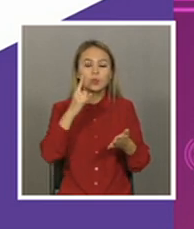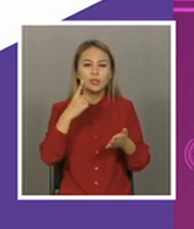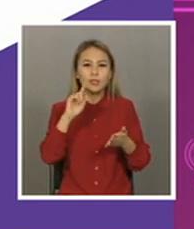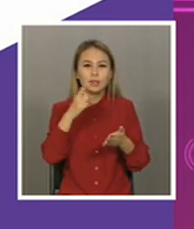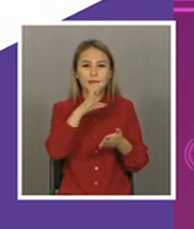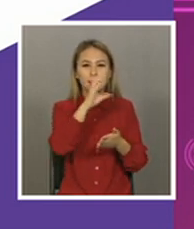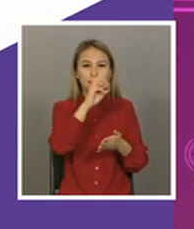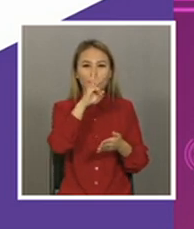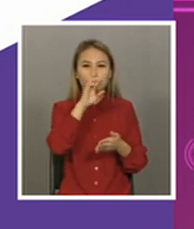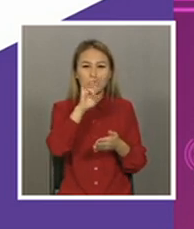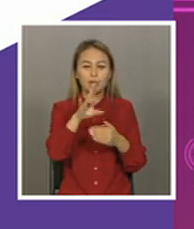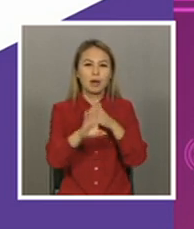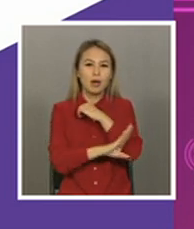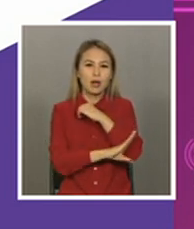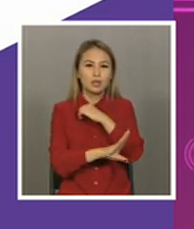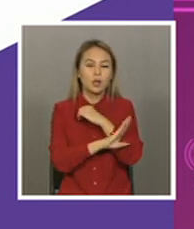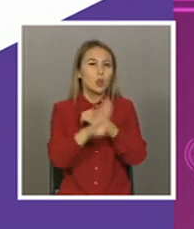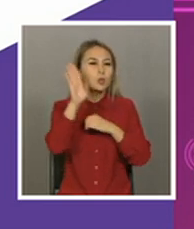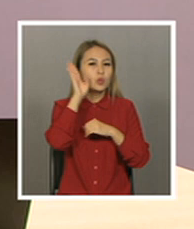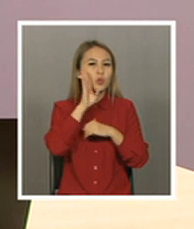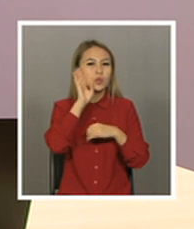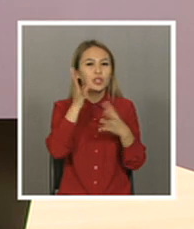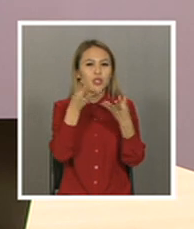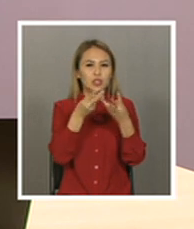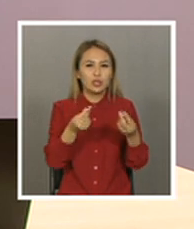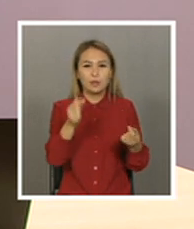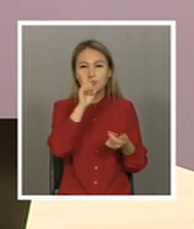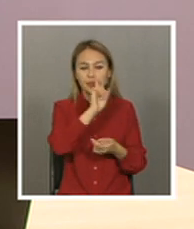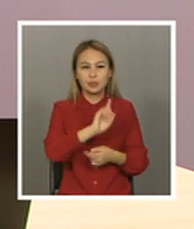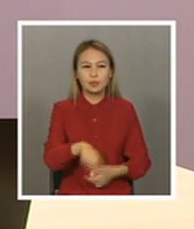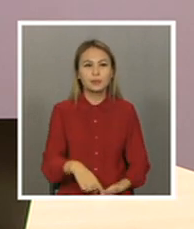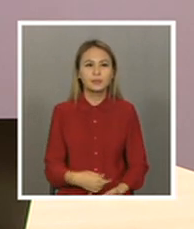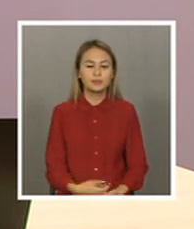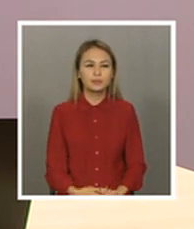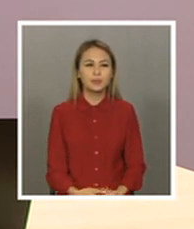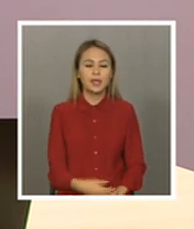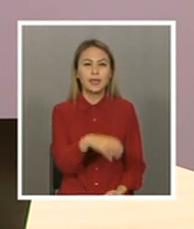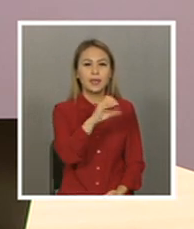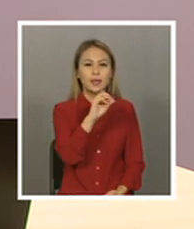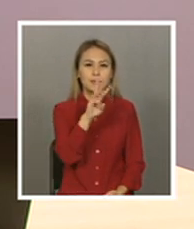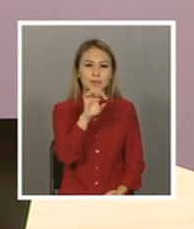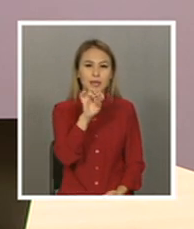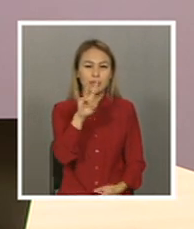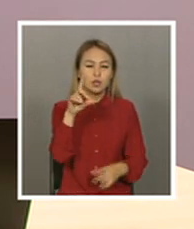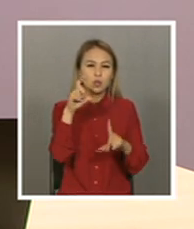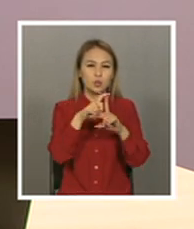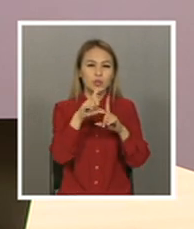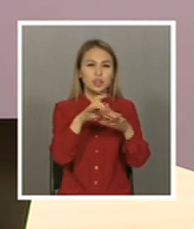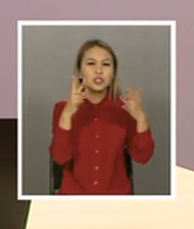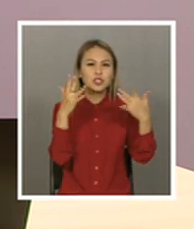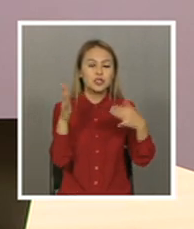емен ағашы суда шірмейді екен. Балалар, емен сөзінде неше буын бар?